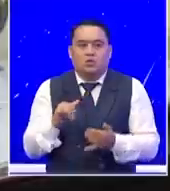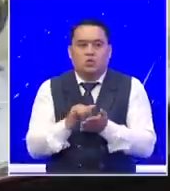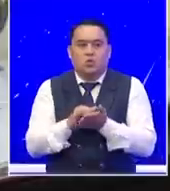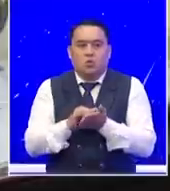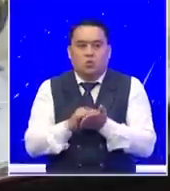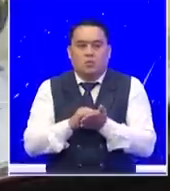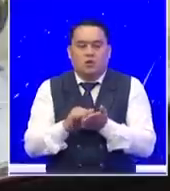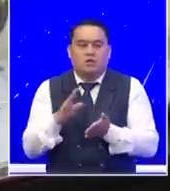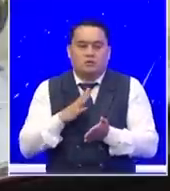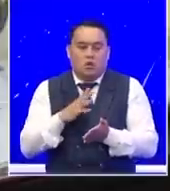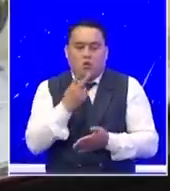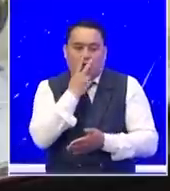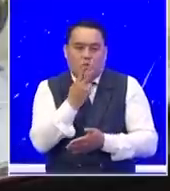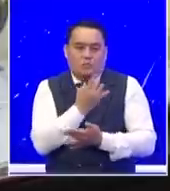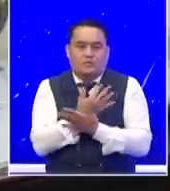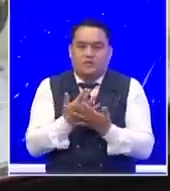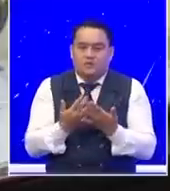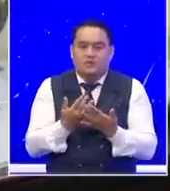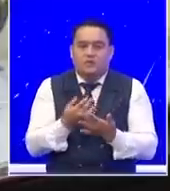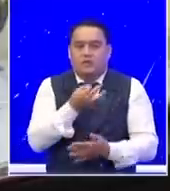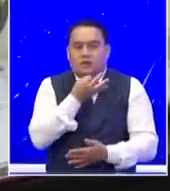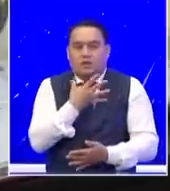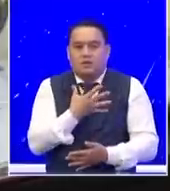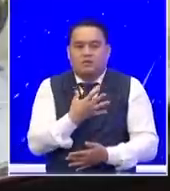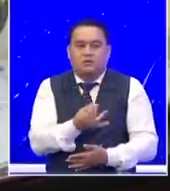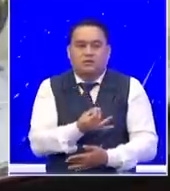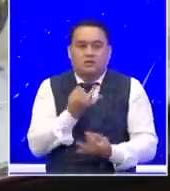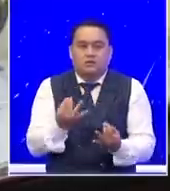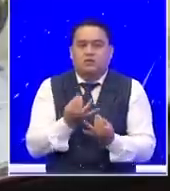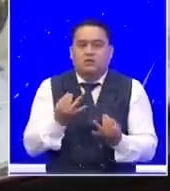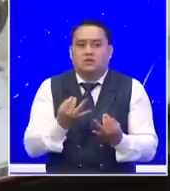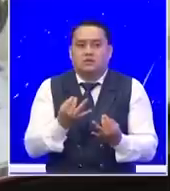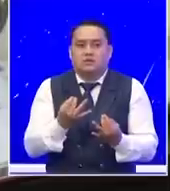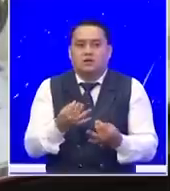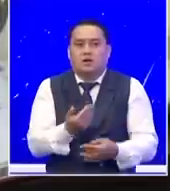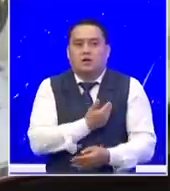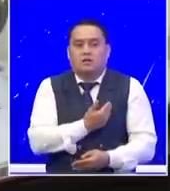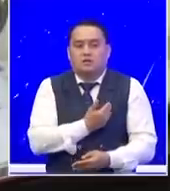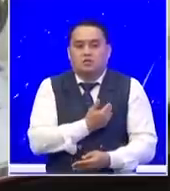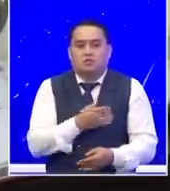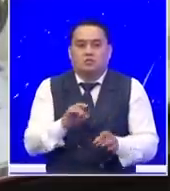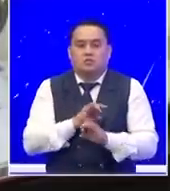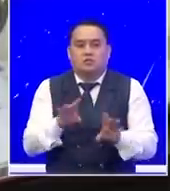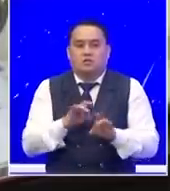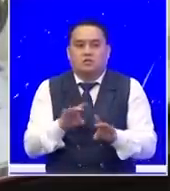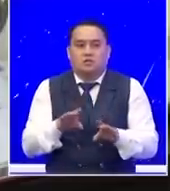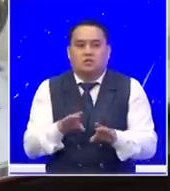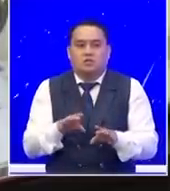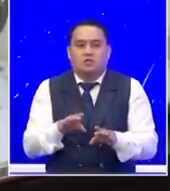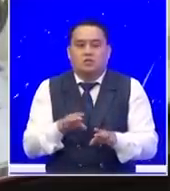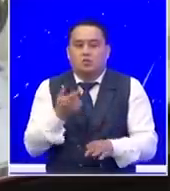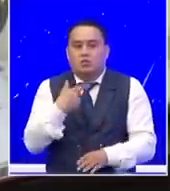болады ғой. Сондай бір неше түрлін көресін де өзің қызық кеткен болатын. Бәрі менде салғын келеді дегенде. Сөйтіп өзім